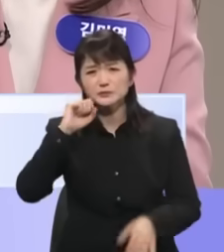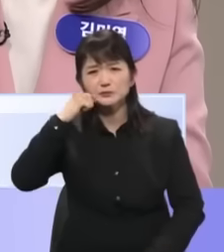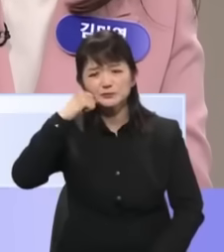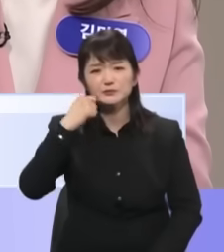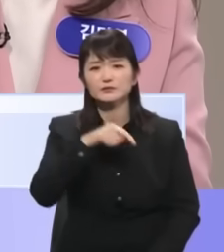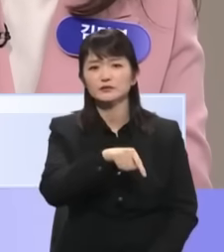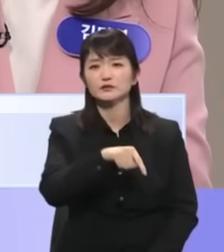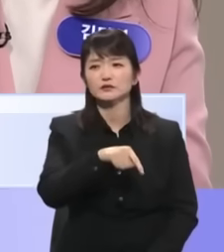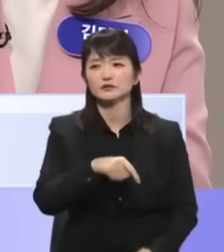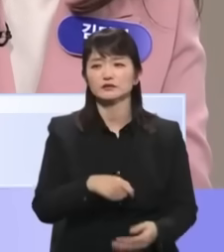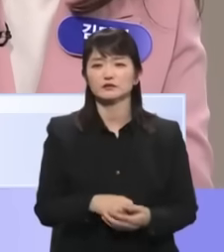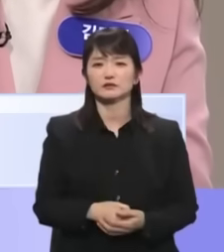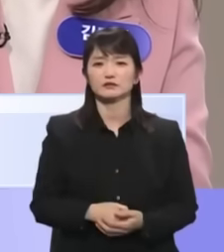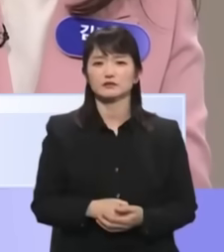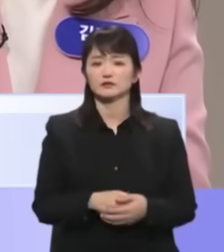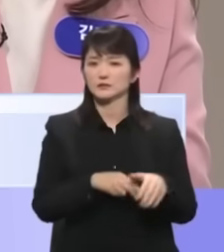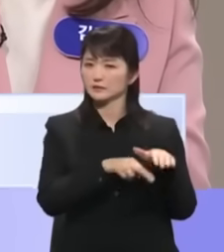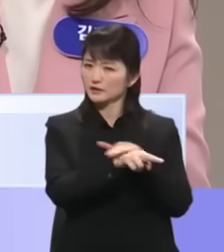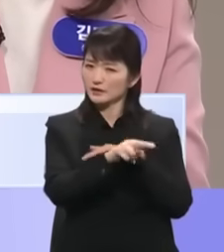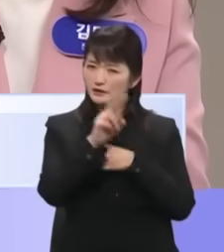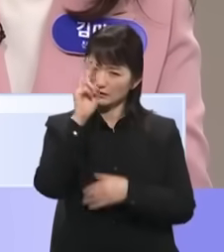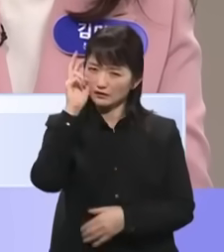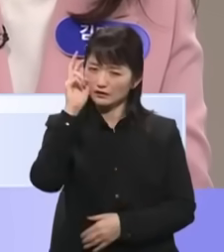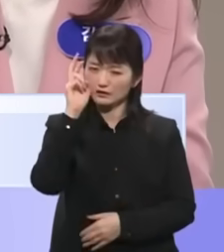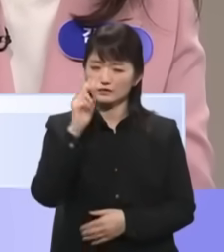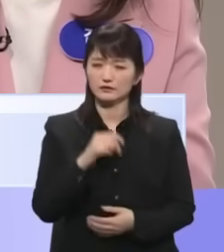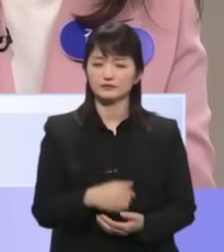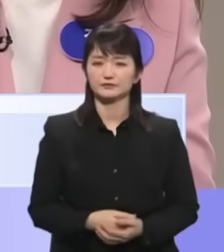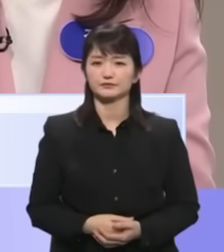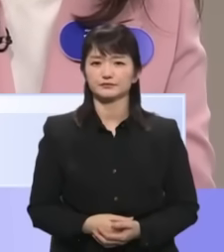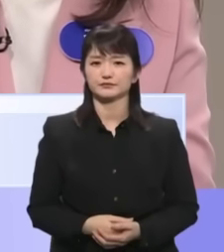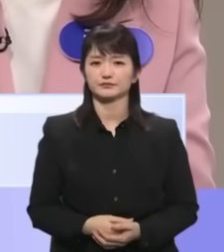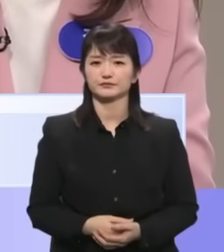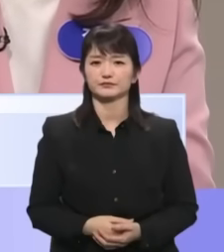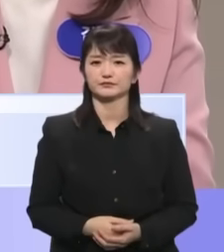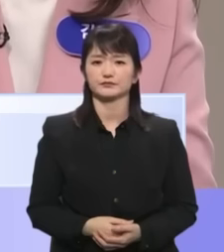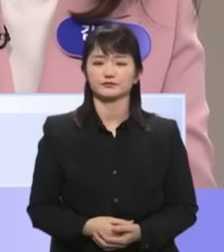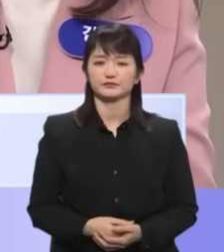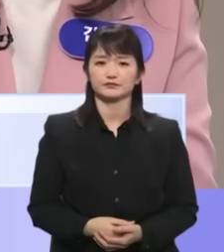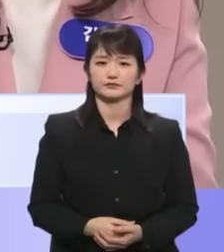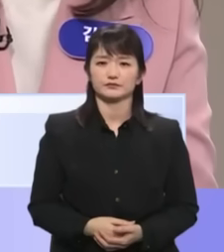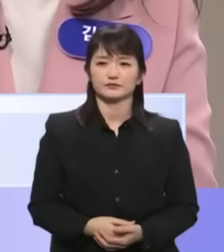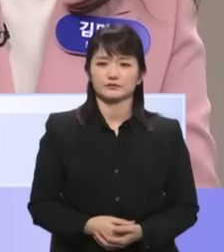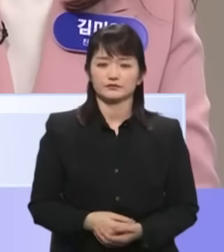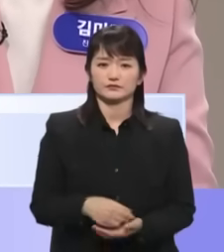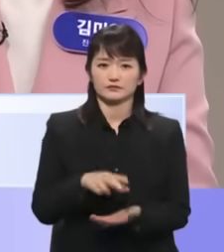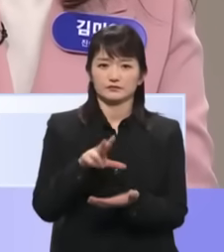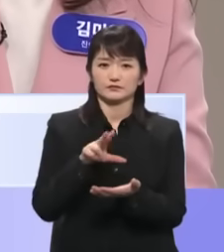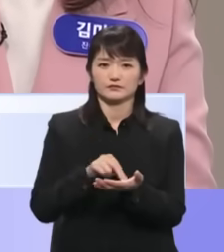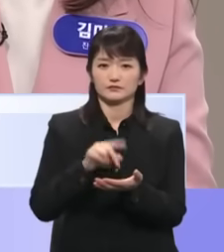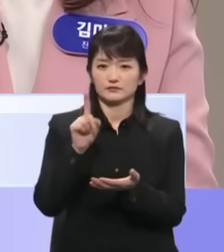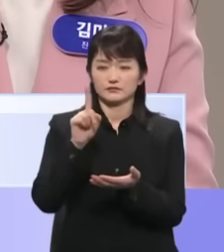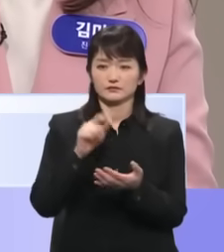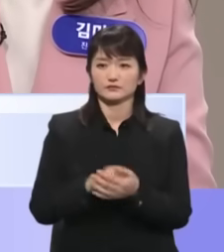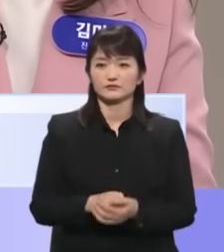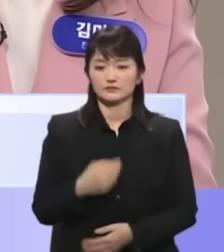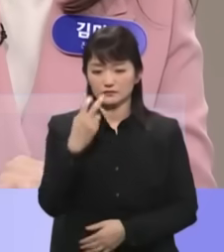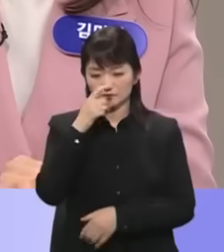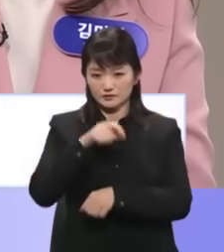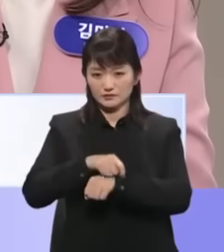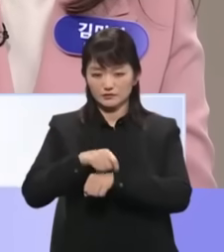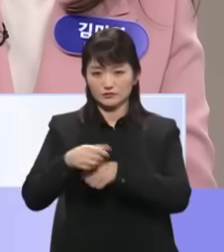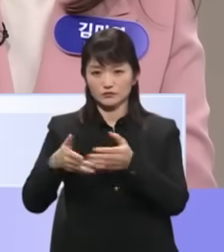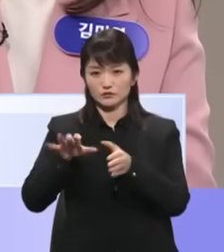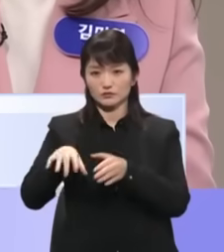뭐 토대로 해서 좀 회피하려는 것이 아닌가라는 부분이 하나 있었는데요 문제는 당시에 이제 관리 사무소에 언제